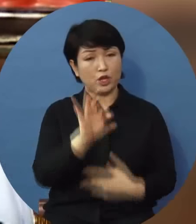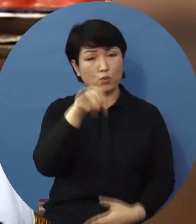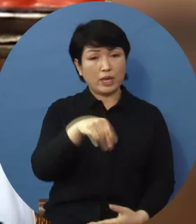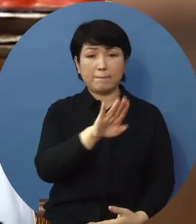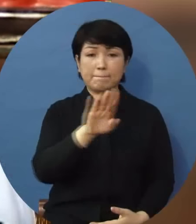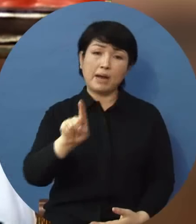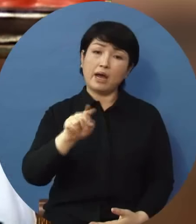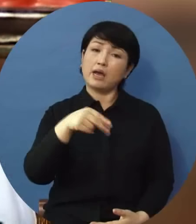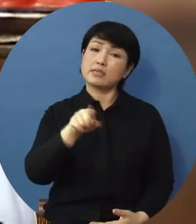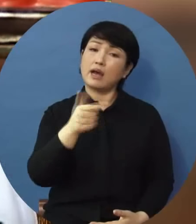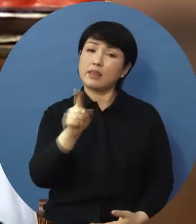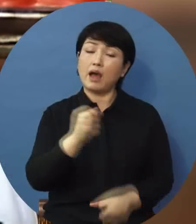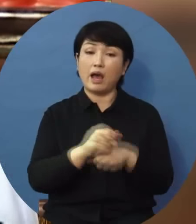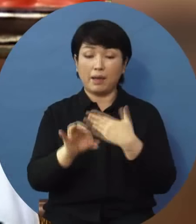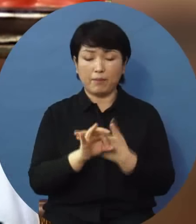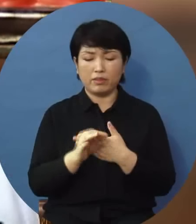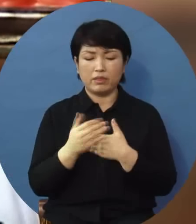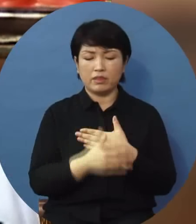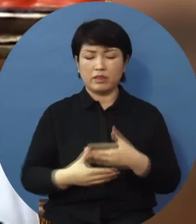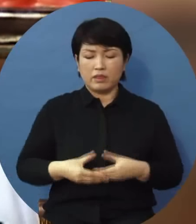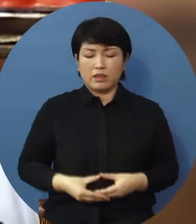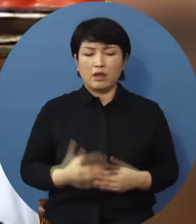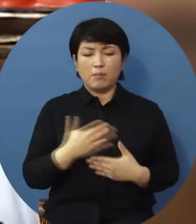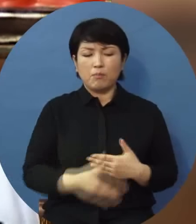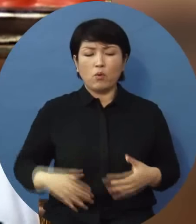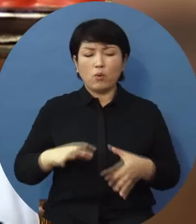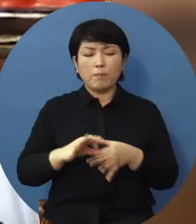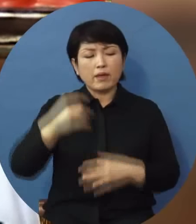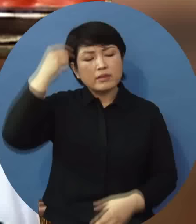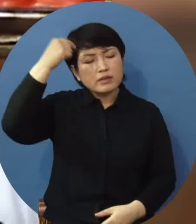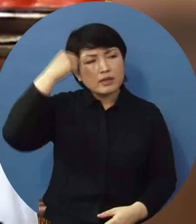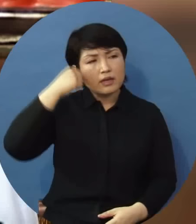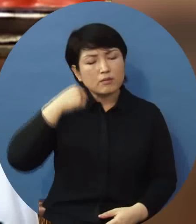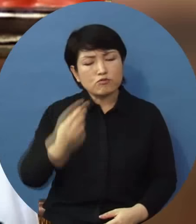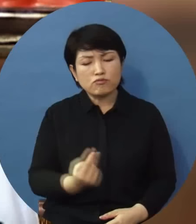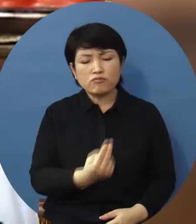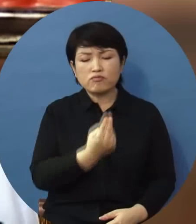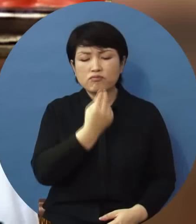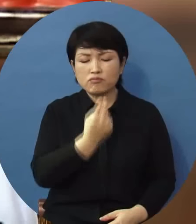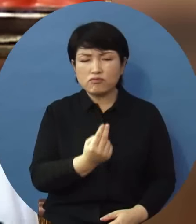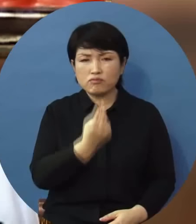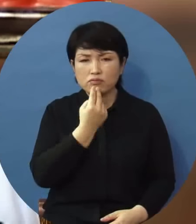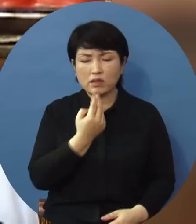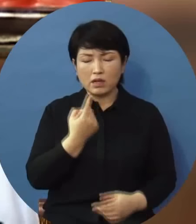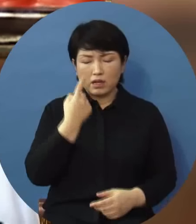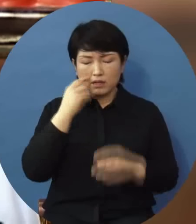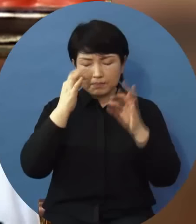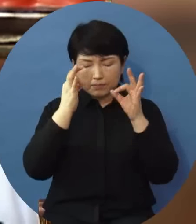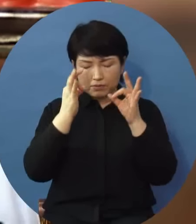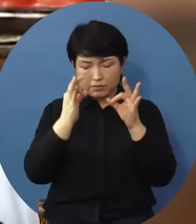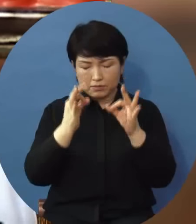몸에서 일어나는 수를, 느낌을 깊이 관할 때 우리는 그